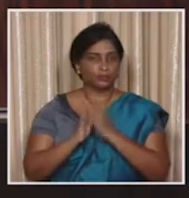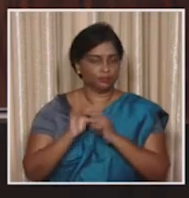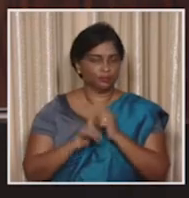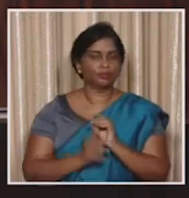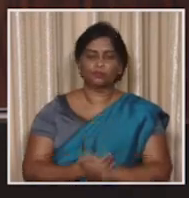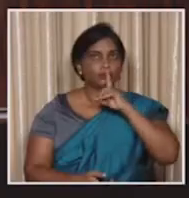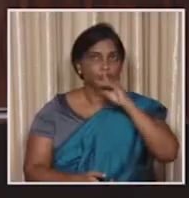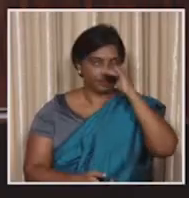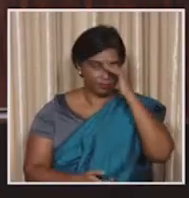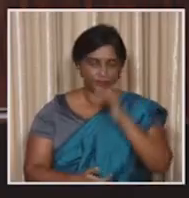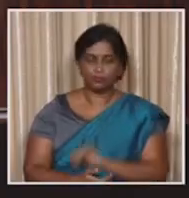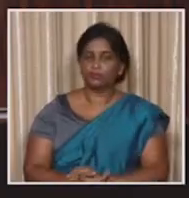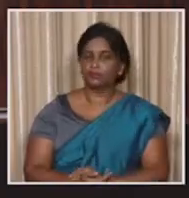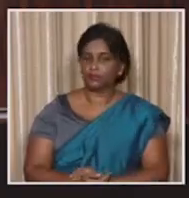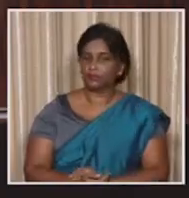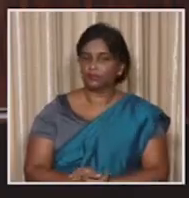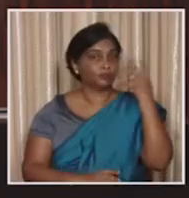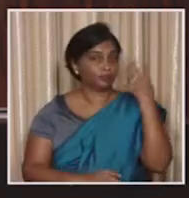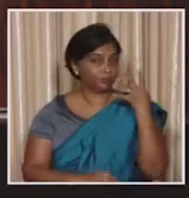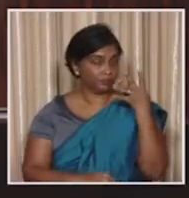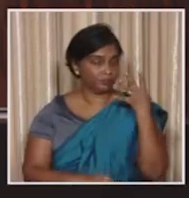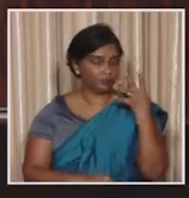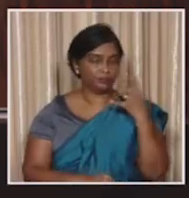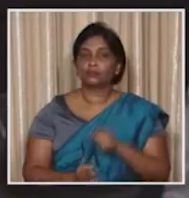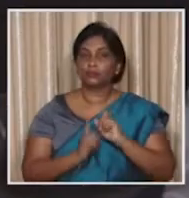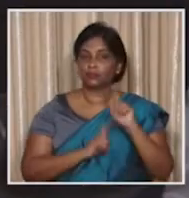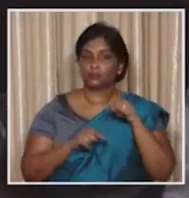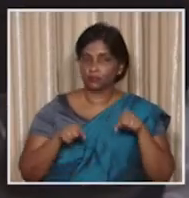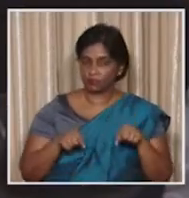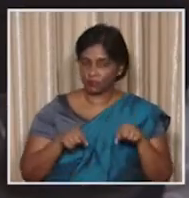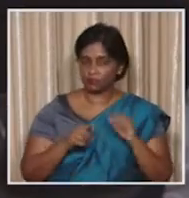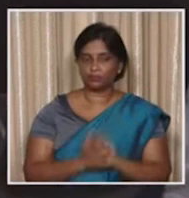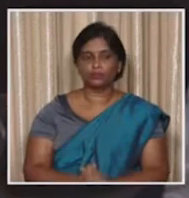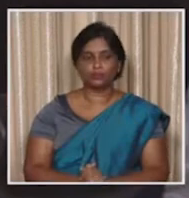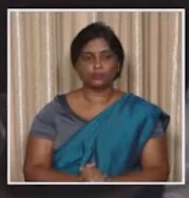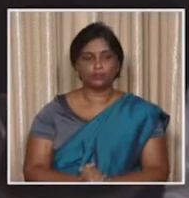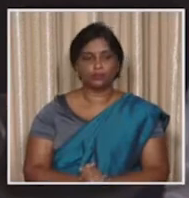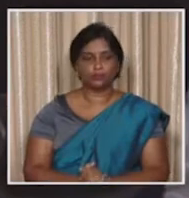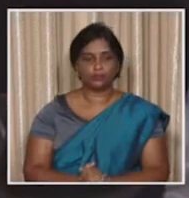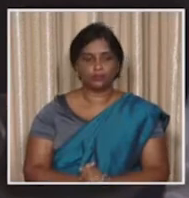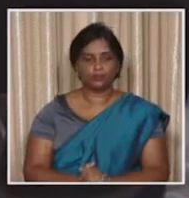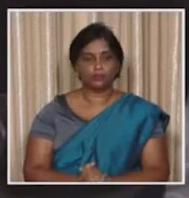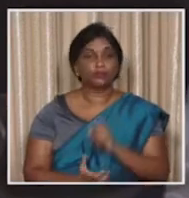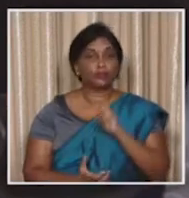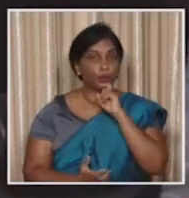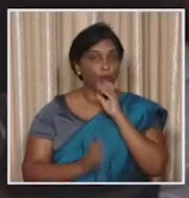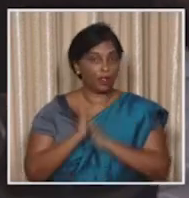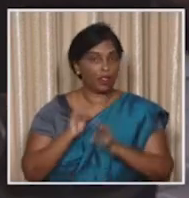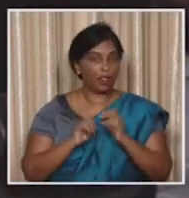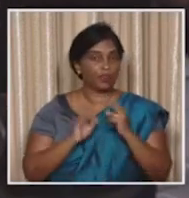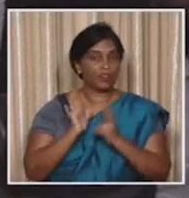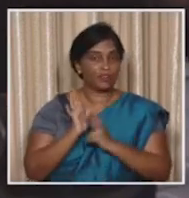பிரதி சபாநாயகர் அவர்களே, கடந்த 4ஆம் தேதி அவையிலே நீதியமைச்சர் கௌரவ விஜயதாச ராஜபக்ச